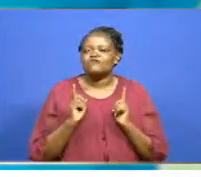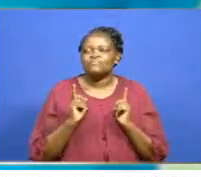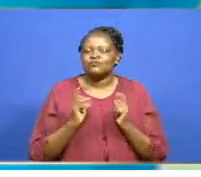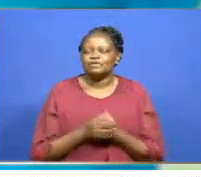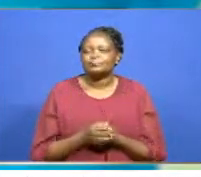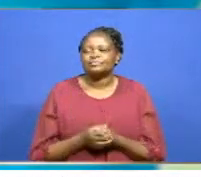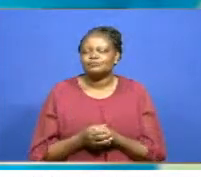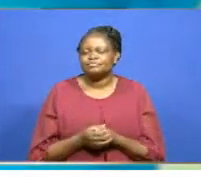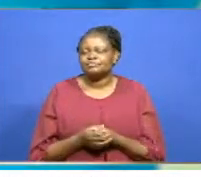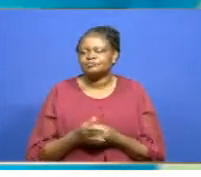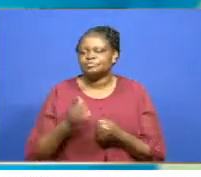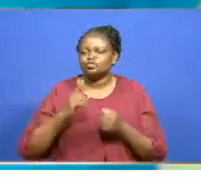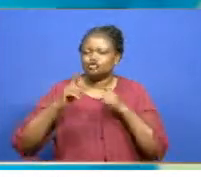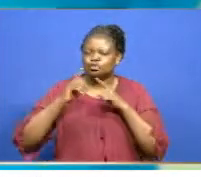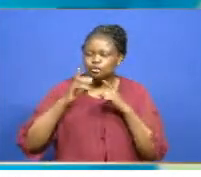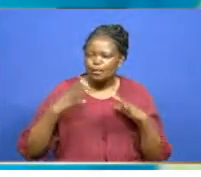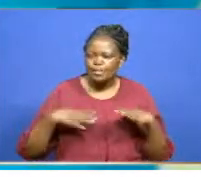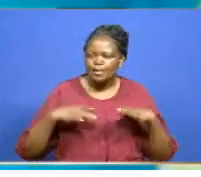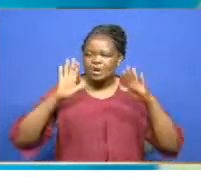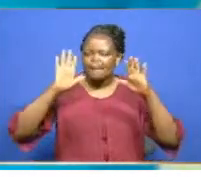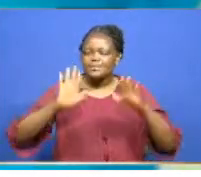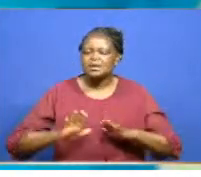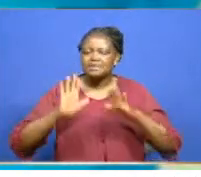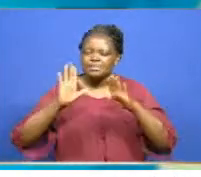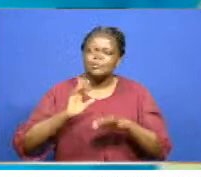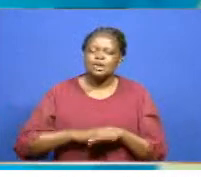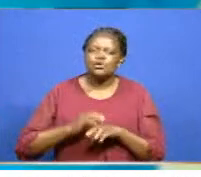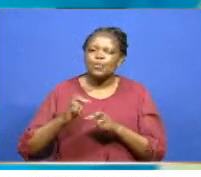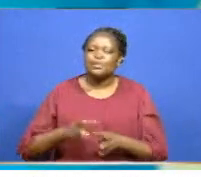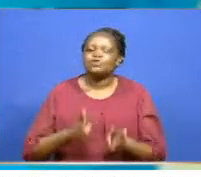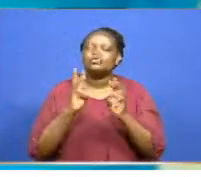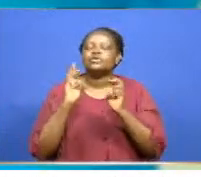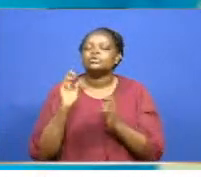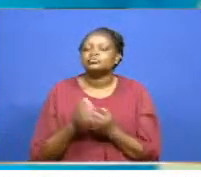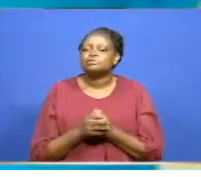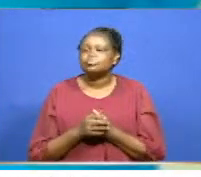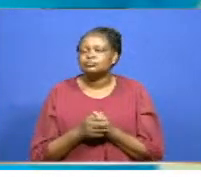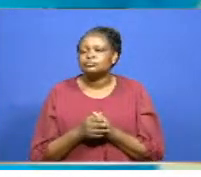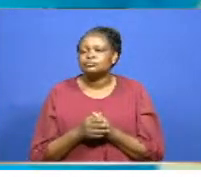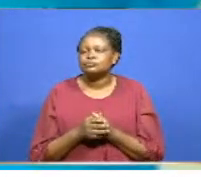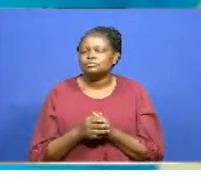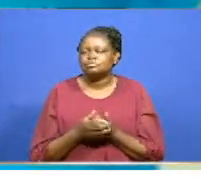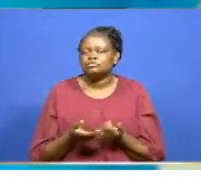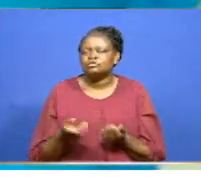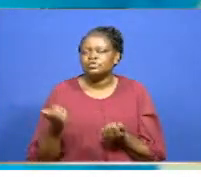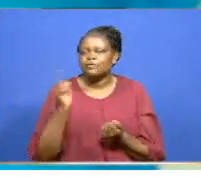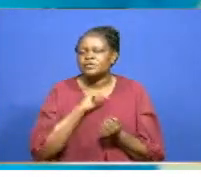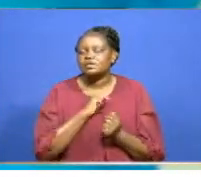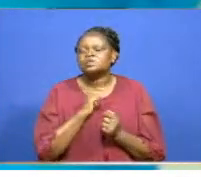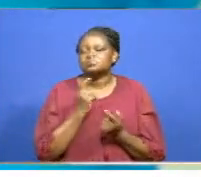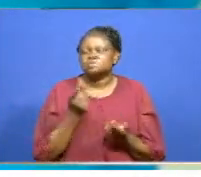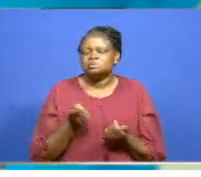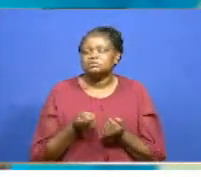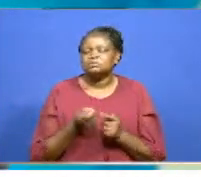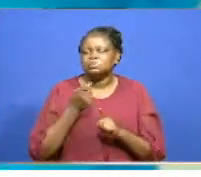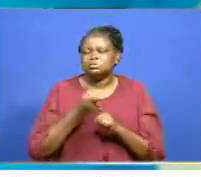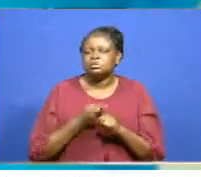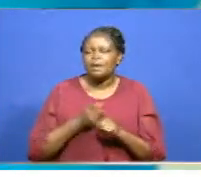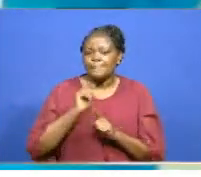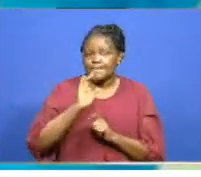kwa wananchi ili wapate fursa ya kuweza kukamilisha muhula wa bunge